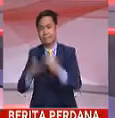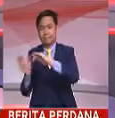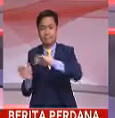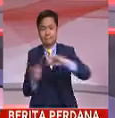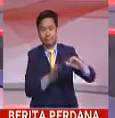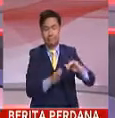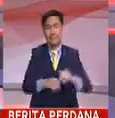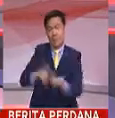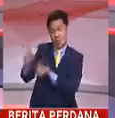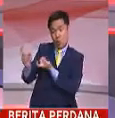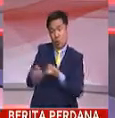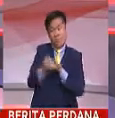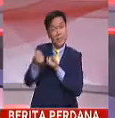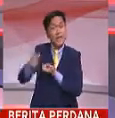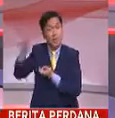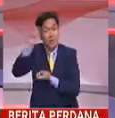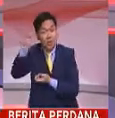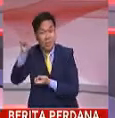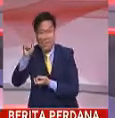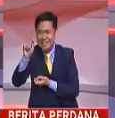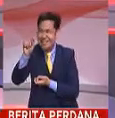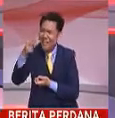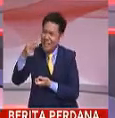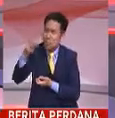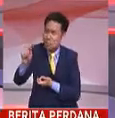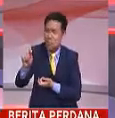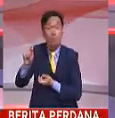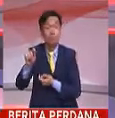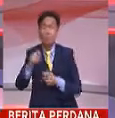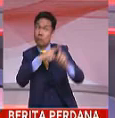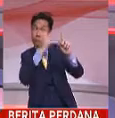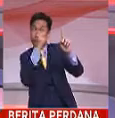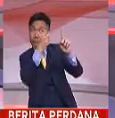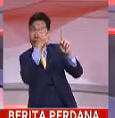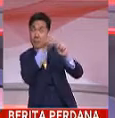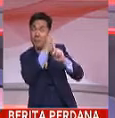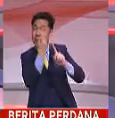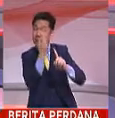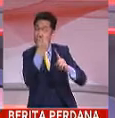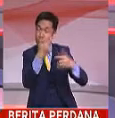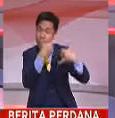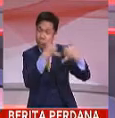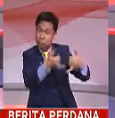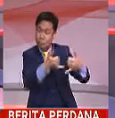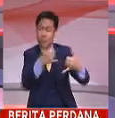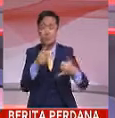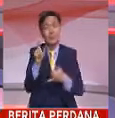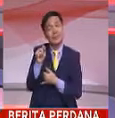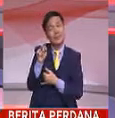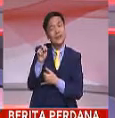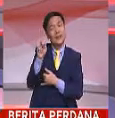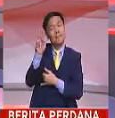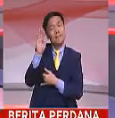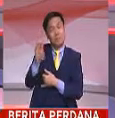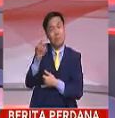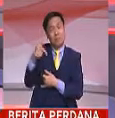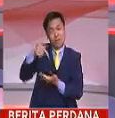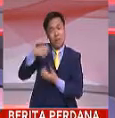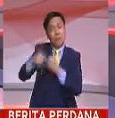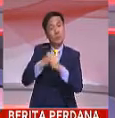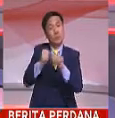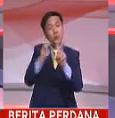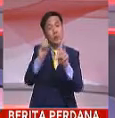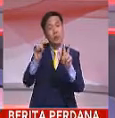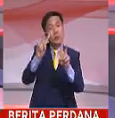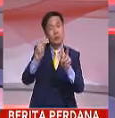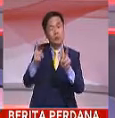Sementara itu, pasukan hoki Terengganu THT hanya menyasarkan untuk menjulang satu piala kejuaraan bagi TNB MHL